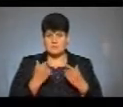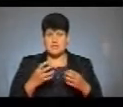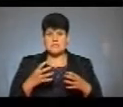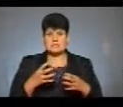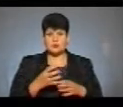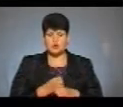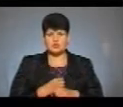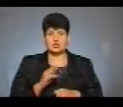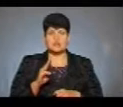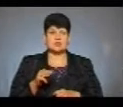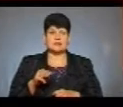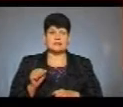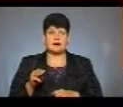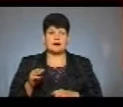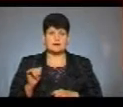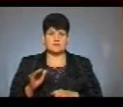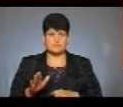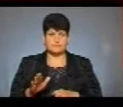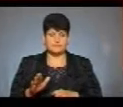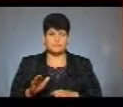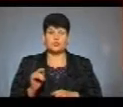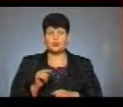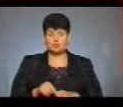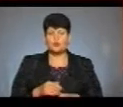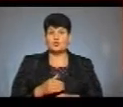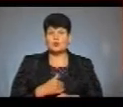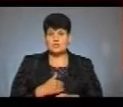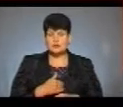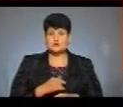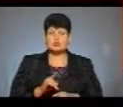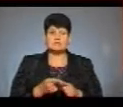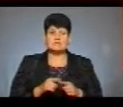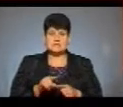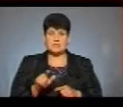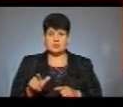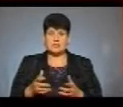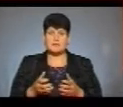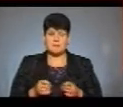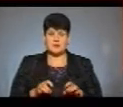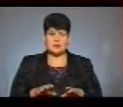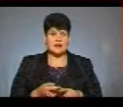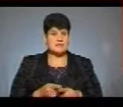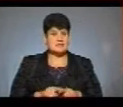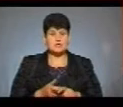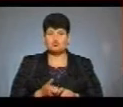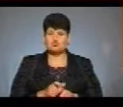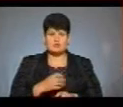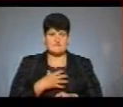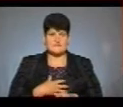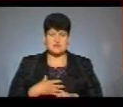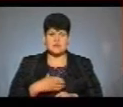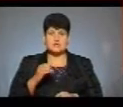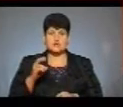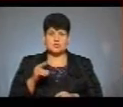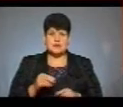скорочення штатів. Тому хотілося, щоб ці люди, які приймають рішення, а це дуже важливо,